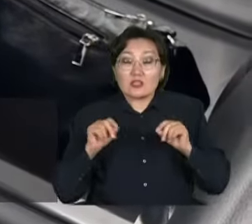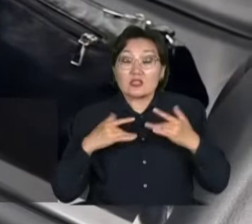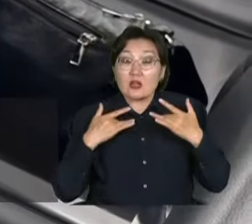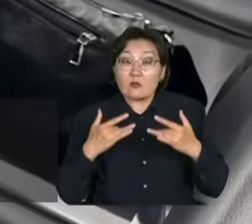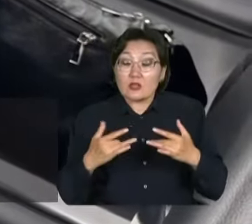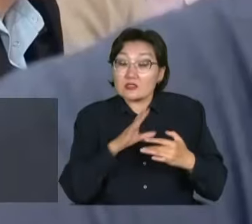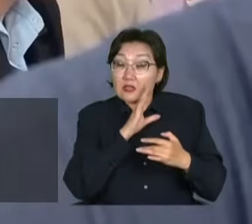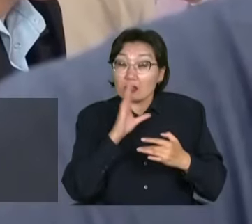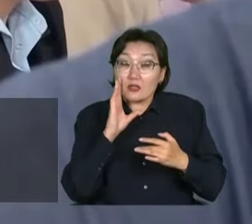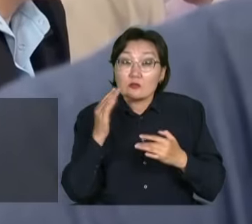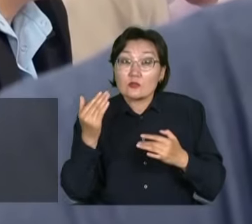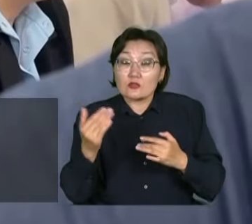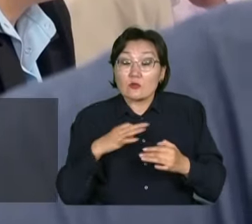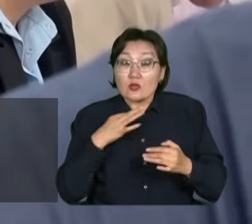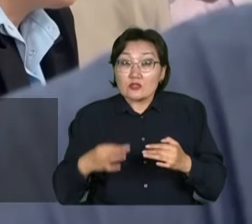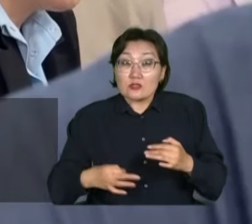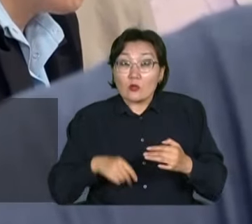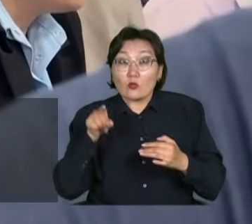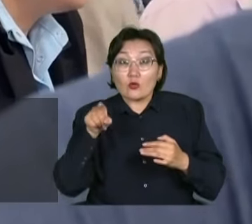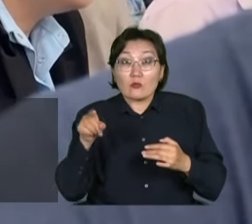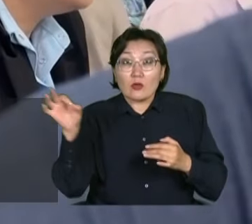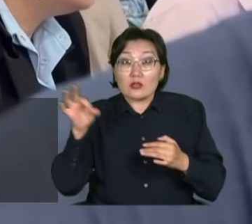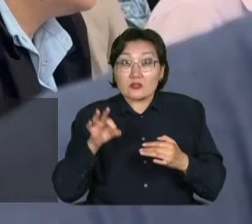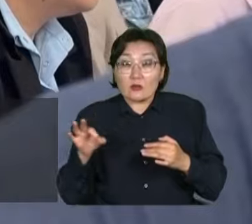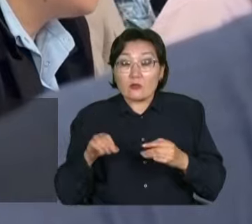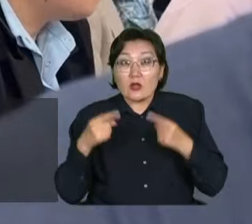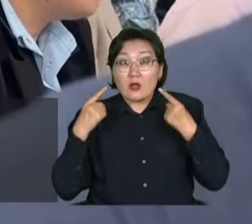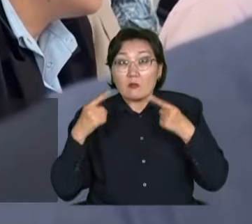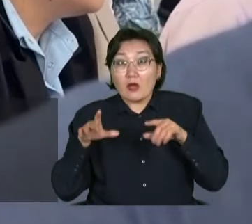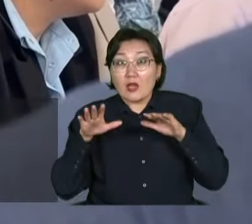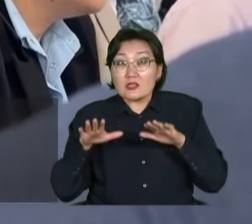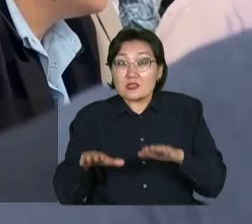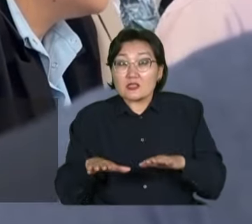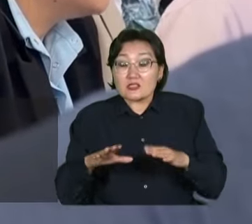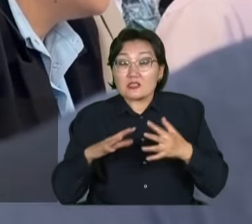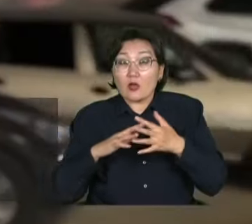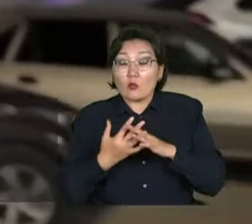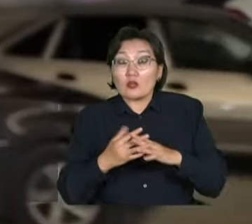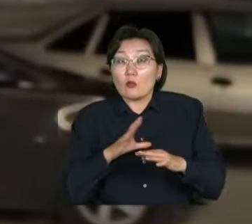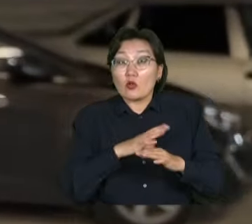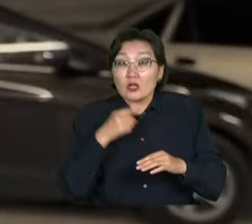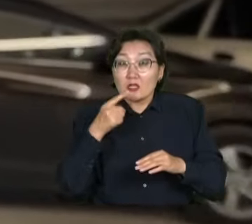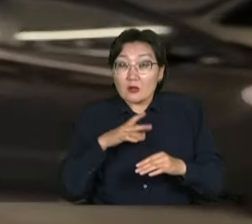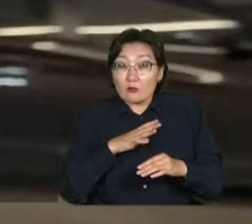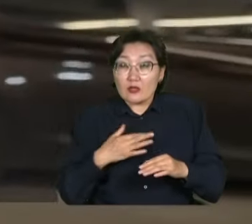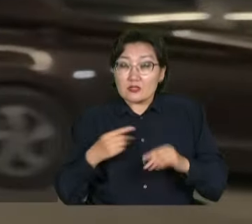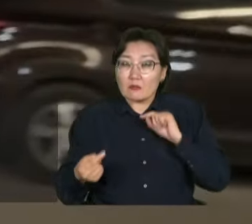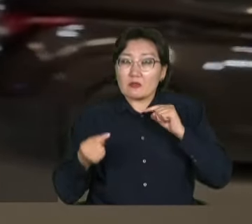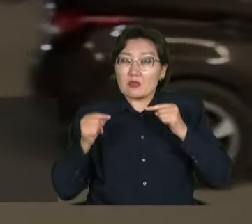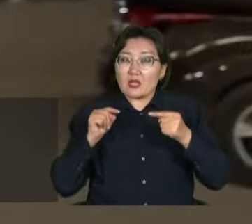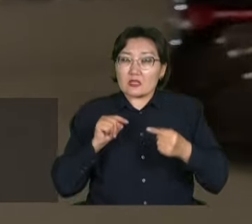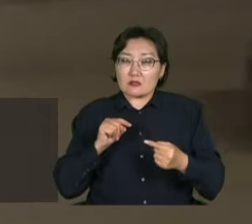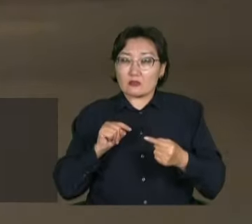етем деген ана ұлының ол кезде қойша ауылда болғанын айтып шырыл қағады. Қарсымын дедім ғой,